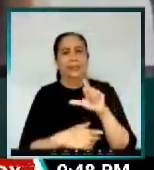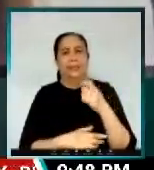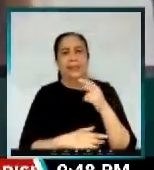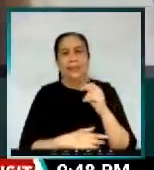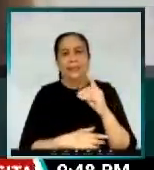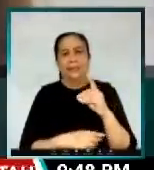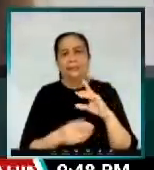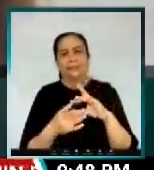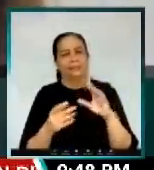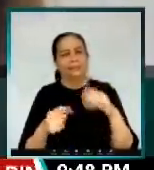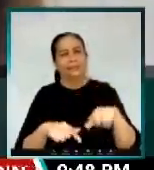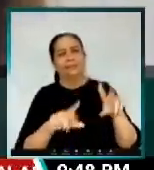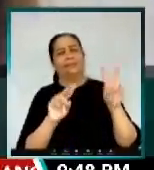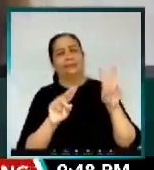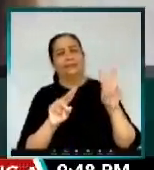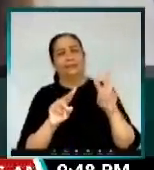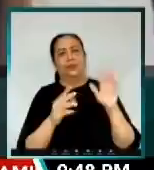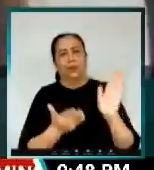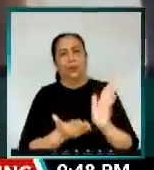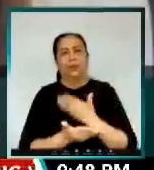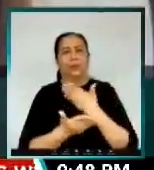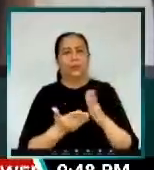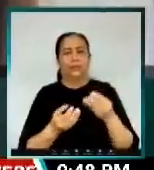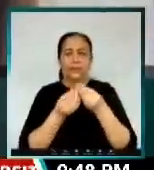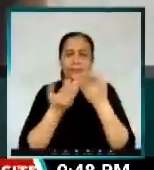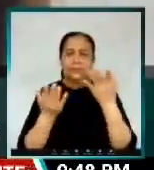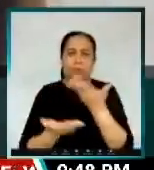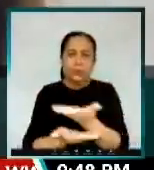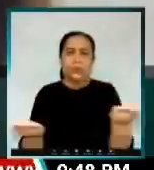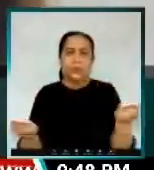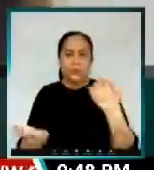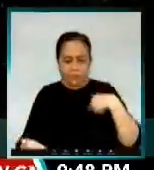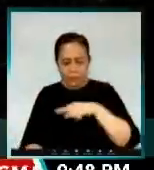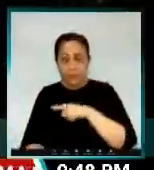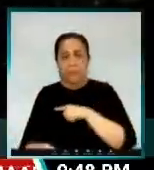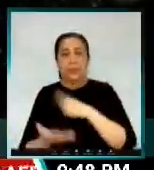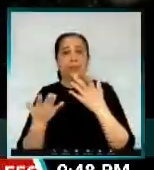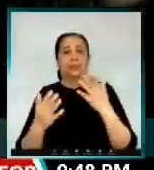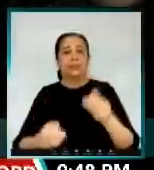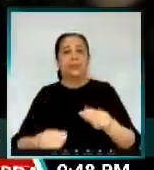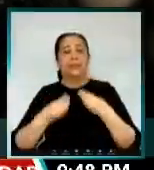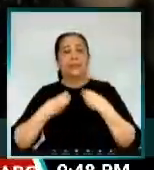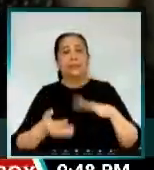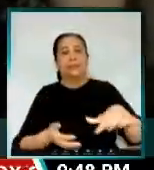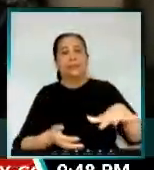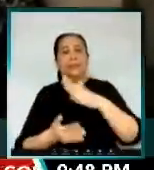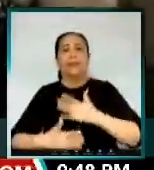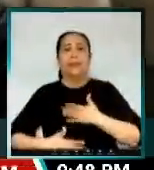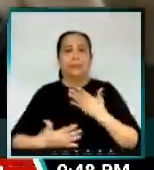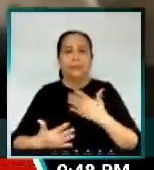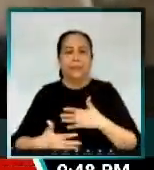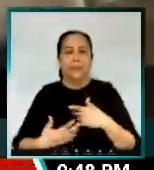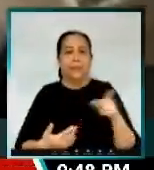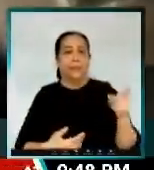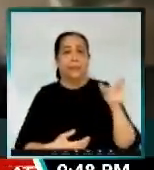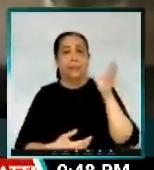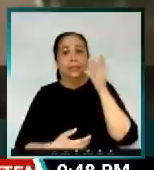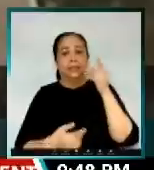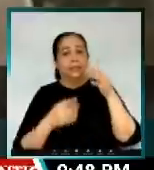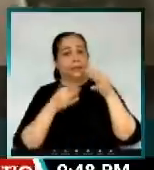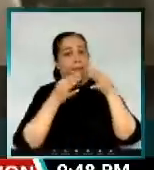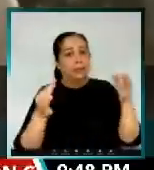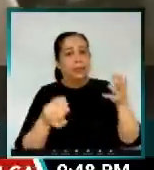industry na nagbigay sa inyo, sa atin, lahat ng kasiyahan. Sumikat si Claire bilang singer noong